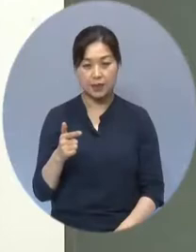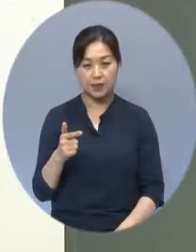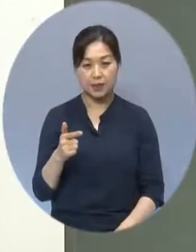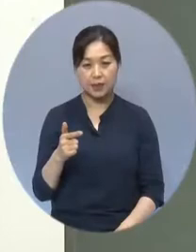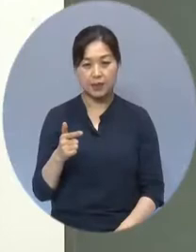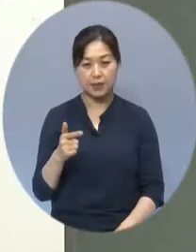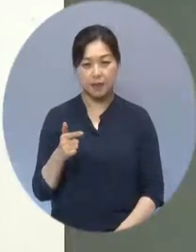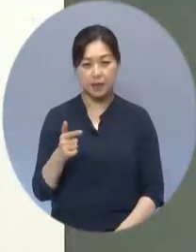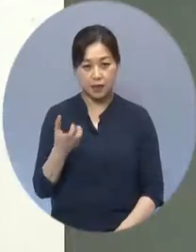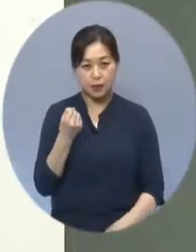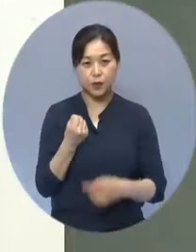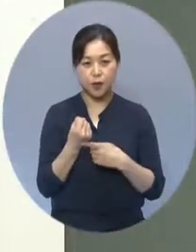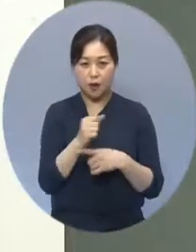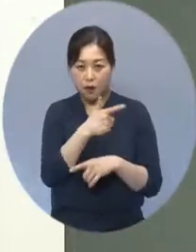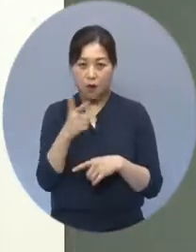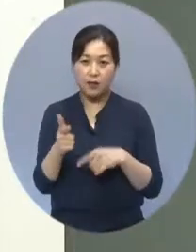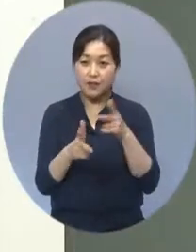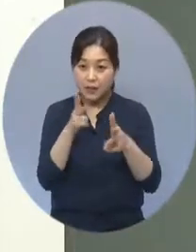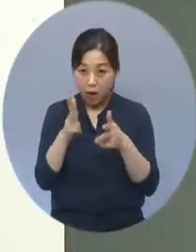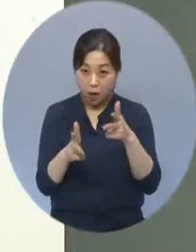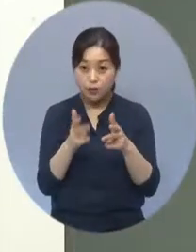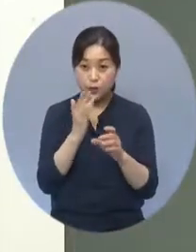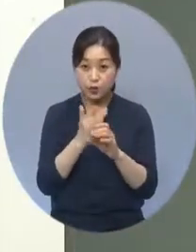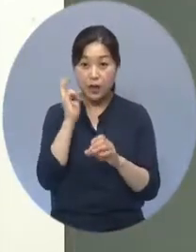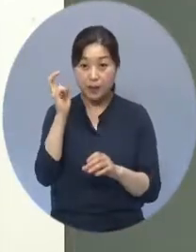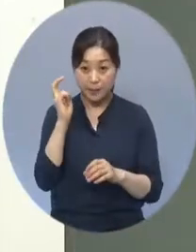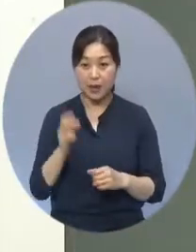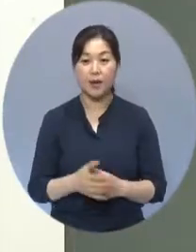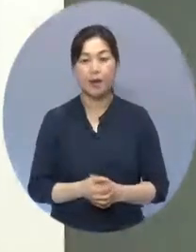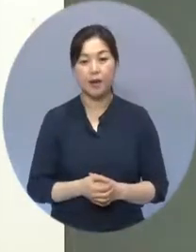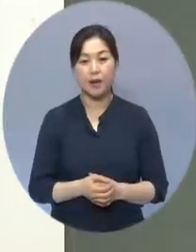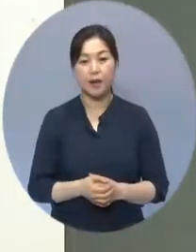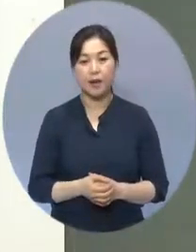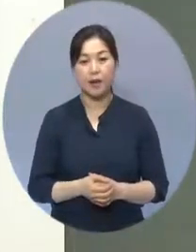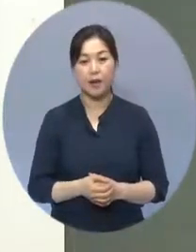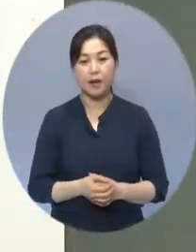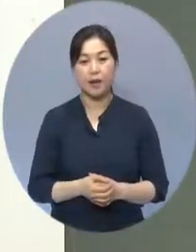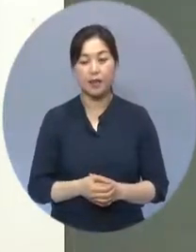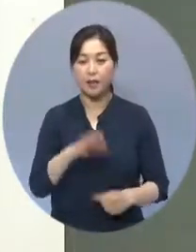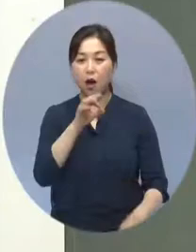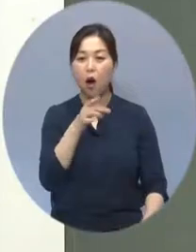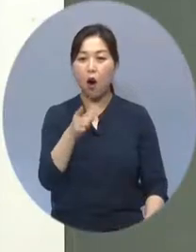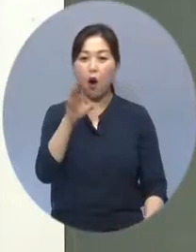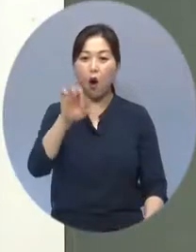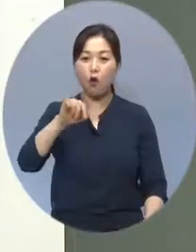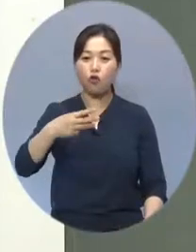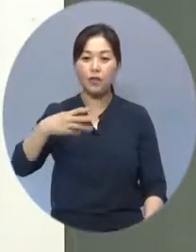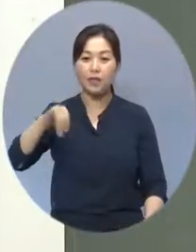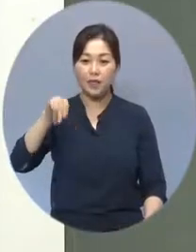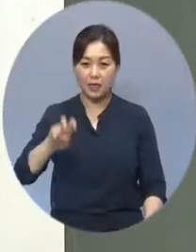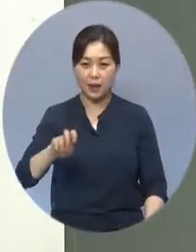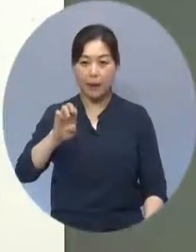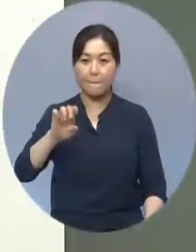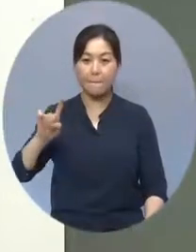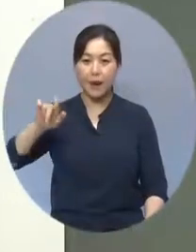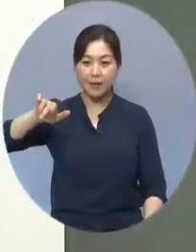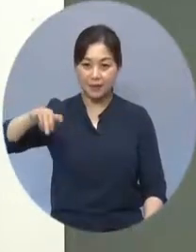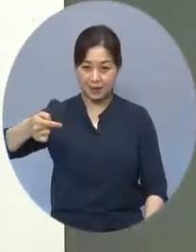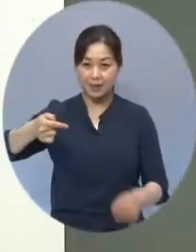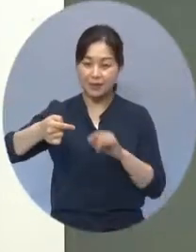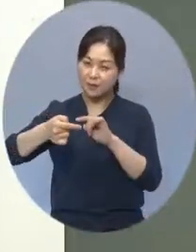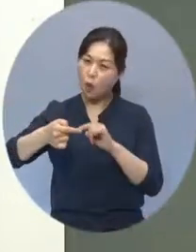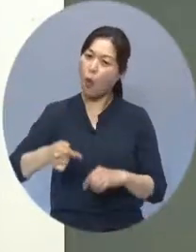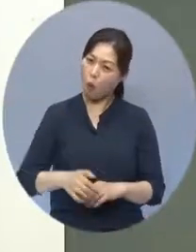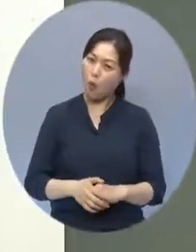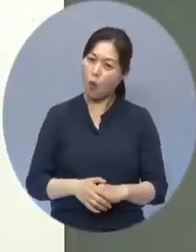많은 일을 지금 벌리고 계시는 것 같아요. 네. 그 가운데 어울림 파크라는 일 굉장히 귀에 와 닿는단 말이에요.